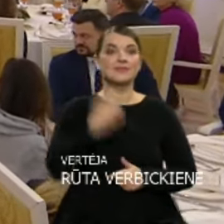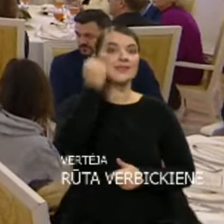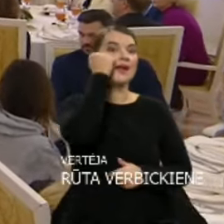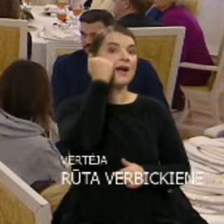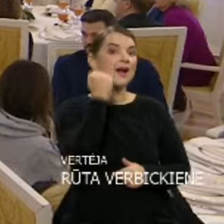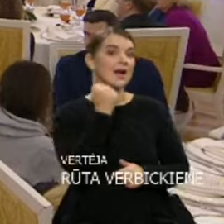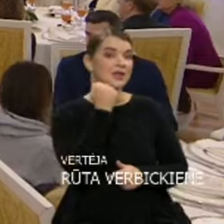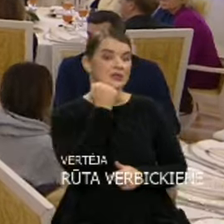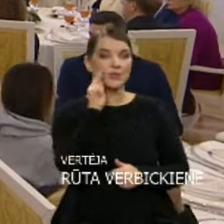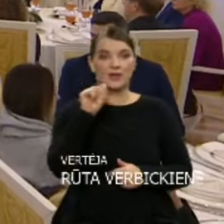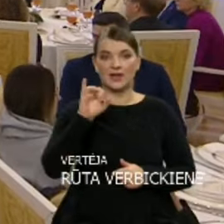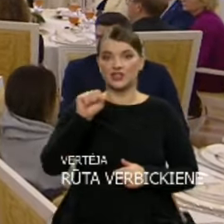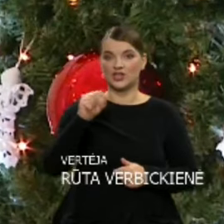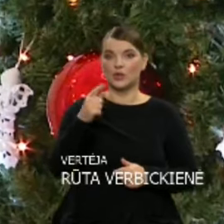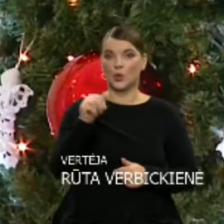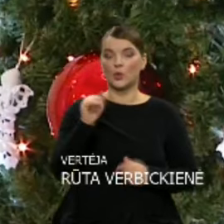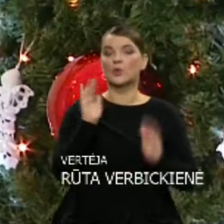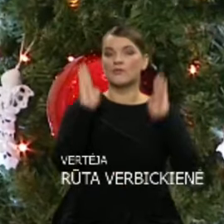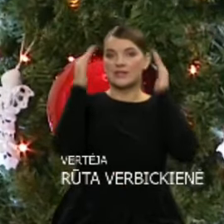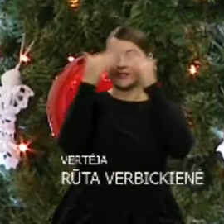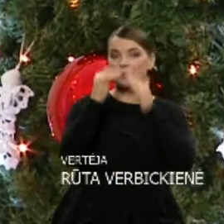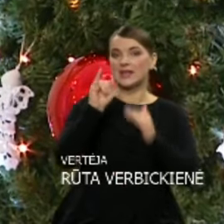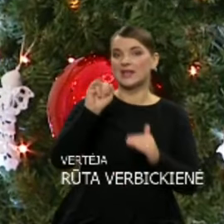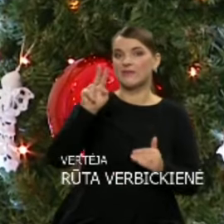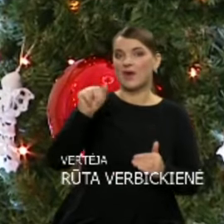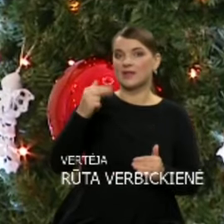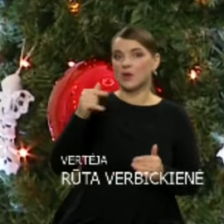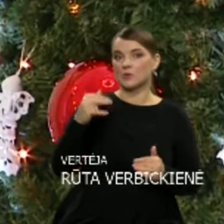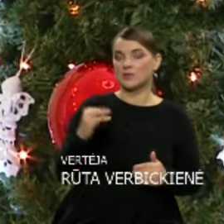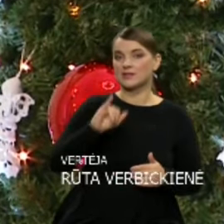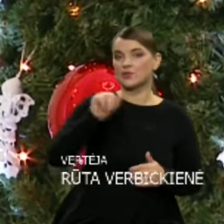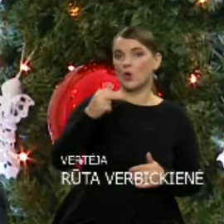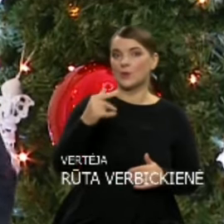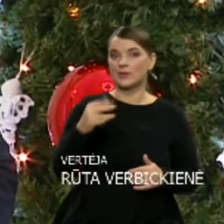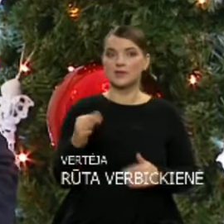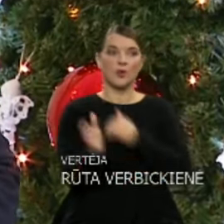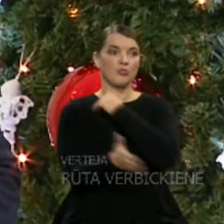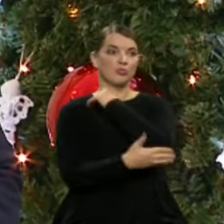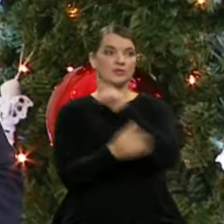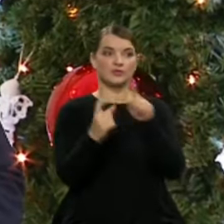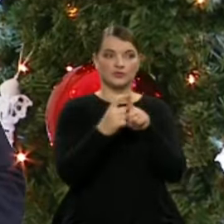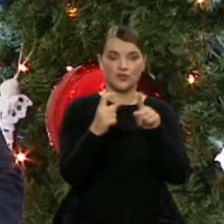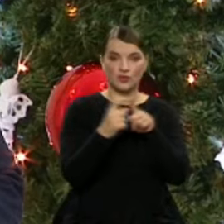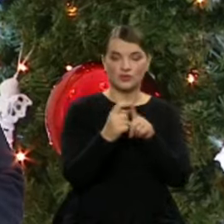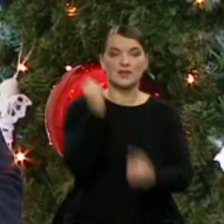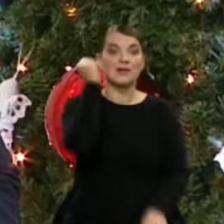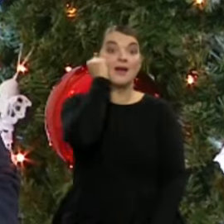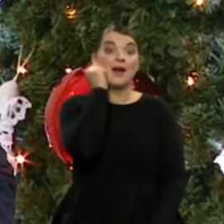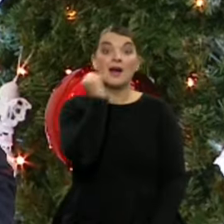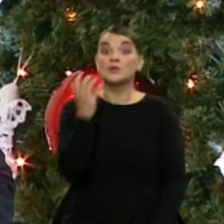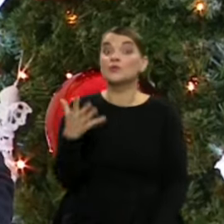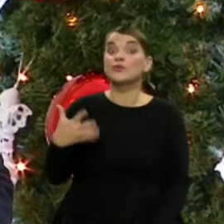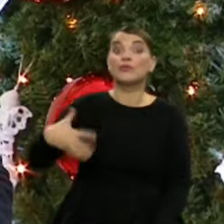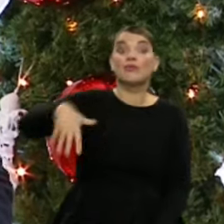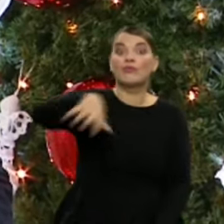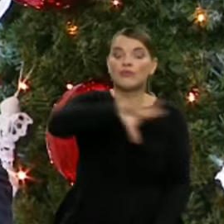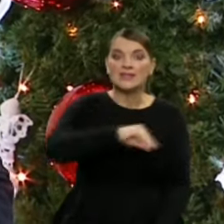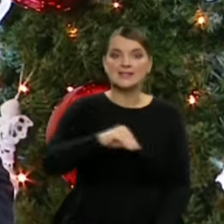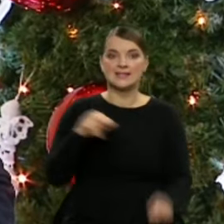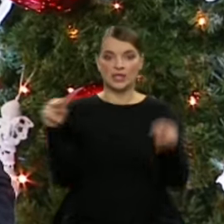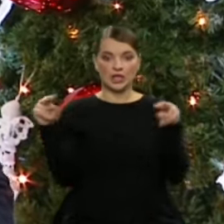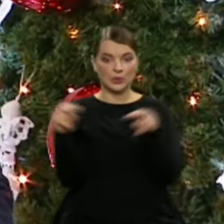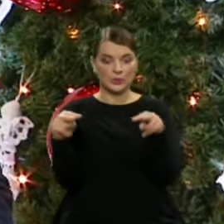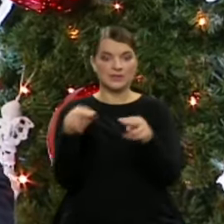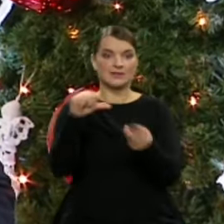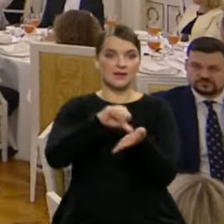Dėkojame Kaišiadorių vyskupui Jonui Ivanauskui už baigiamąjį žodį. Dėkojame visiems šios dienos